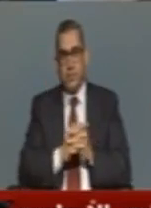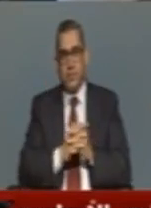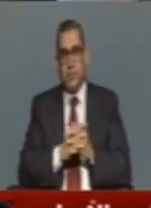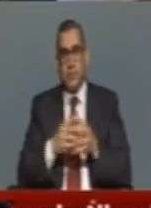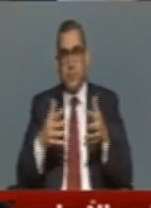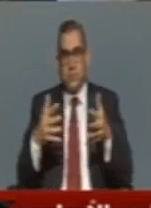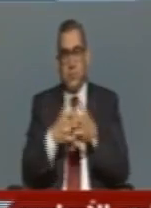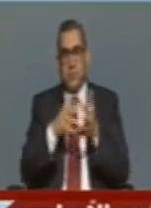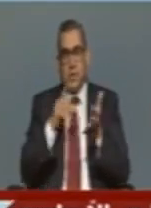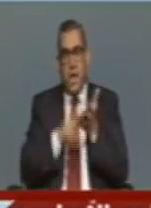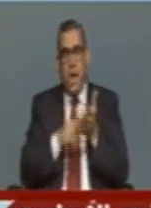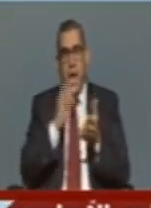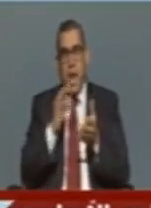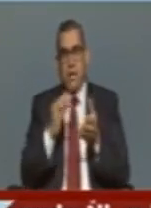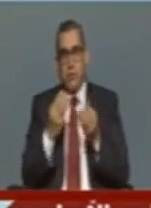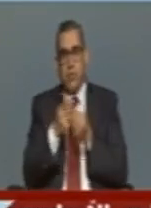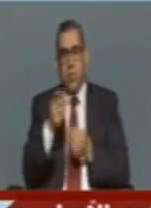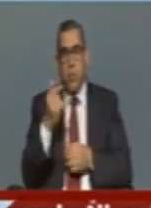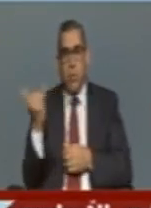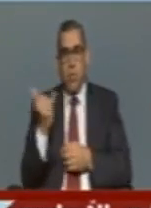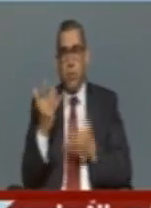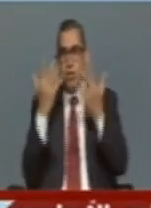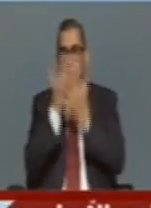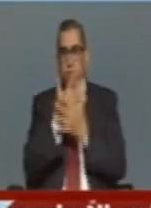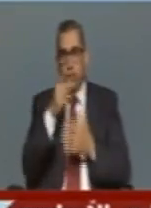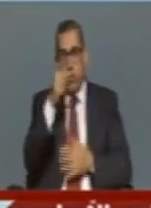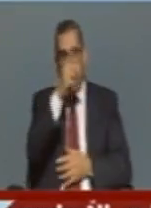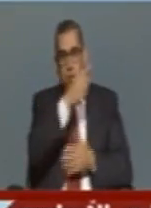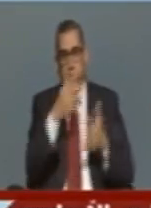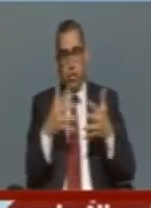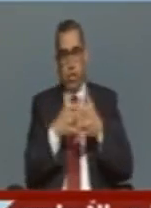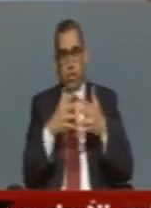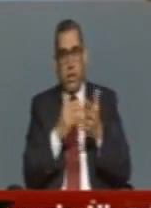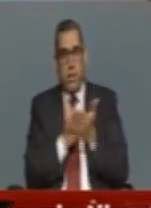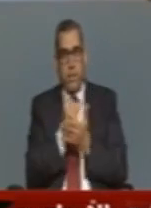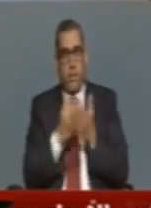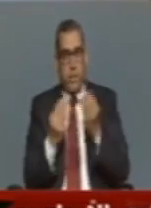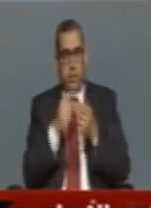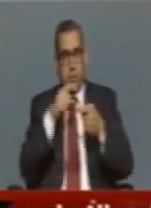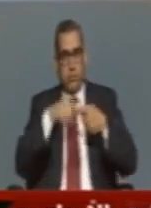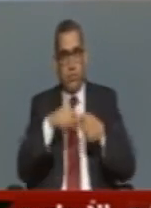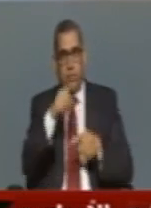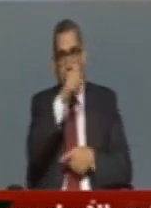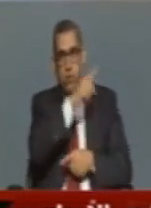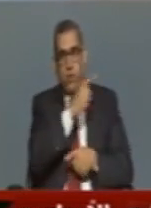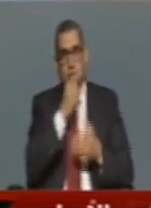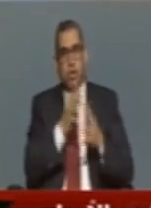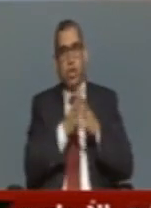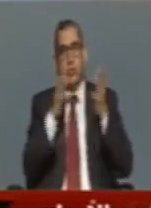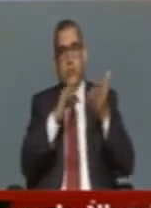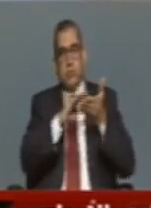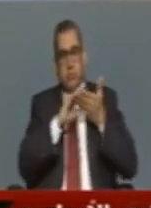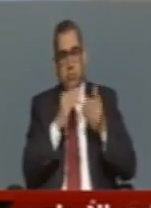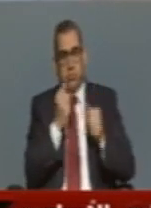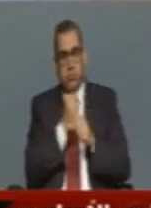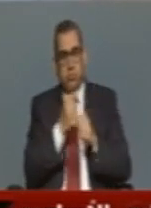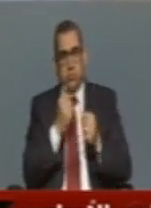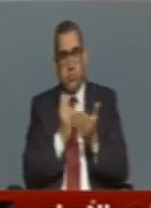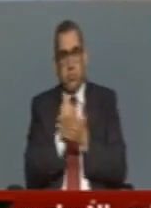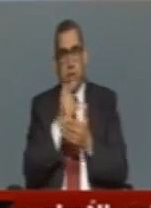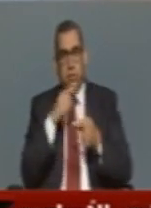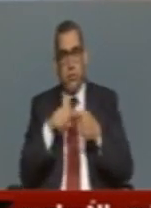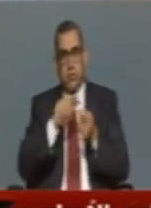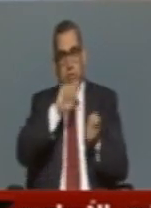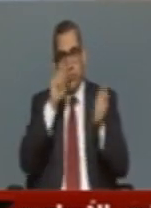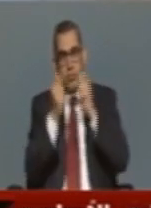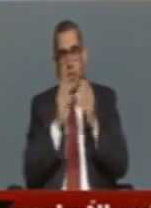جدا، ودي الحقيقه الشركات اللي اشتركت معنا في هذا الاطار دورهم كبير جدا. هو ده اللي عمل النقله النوعيه، لان التعليم